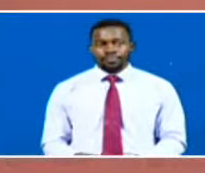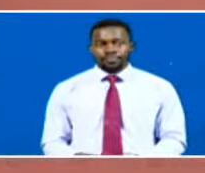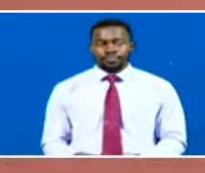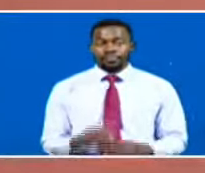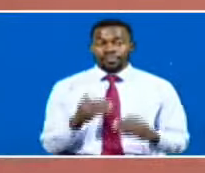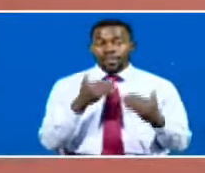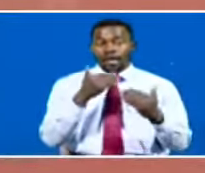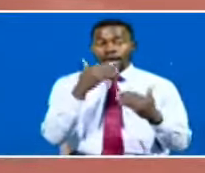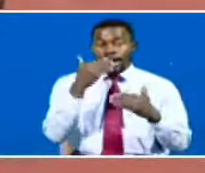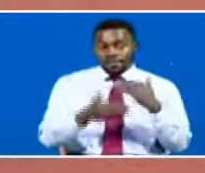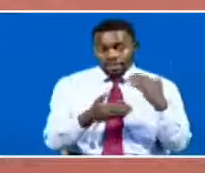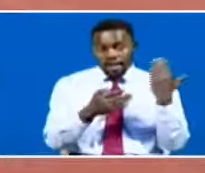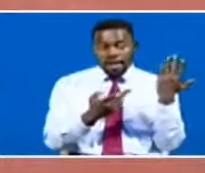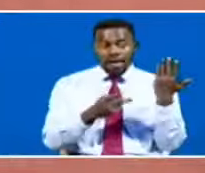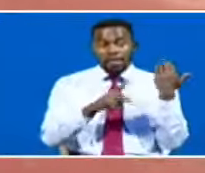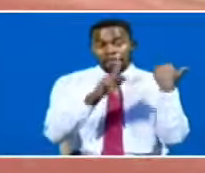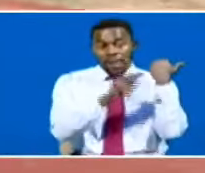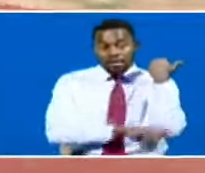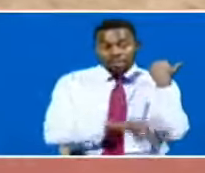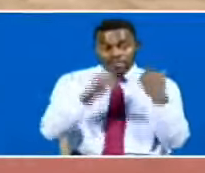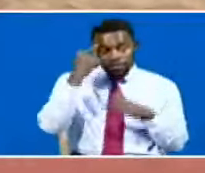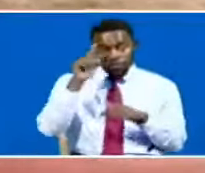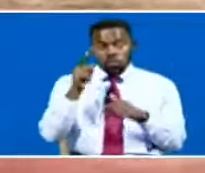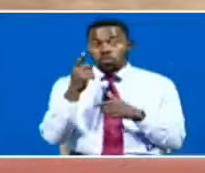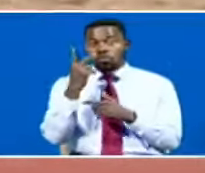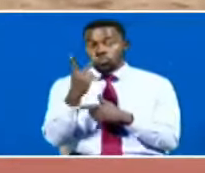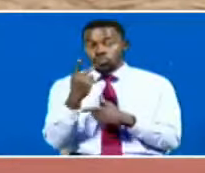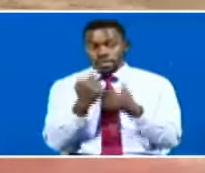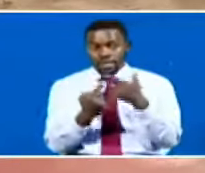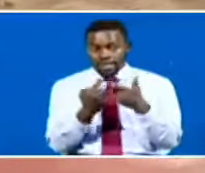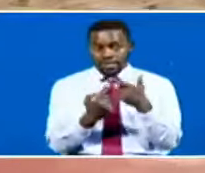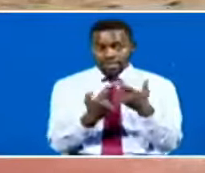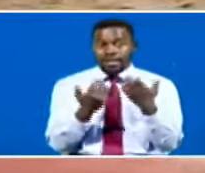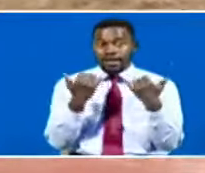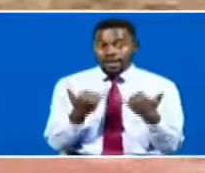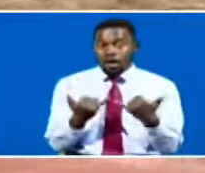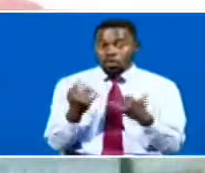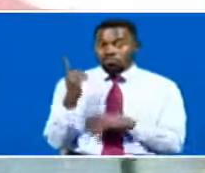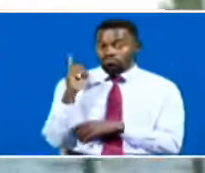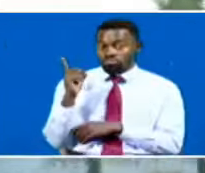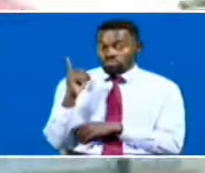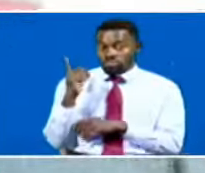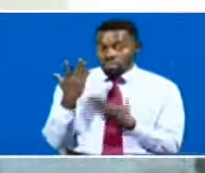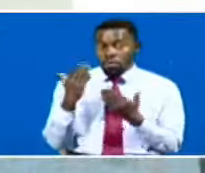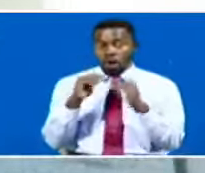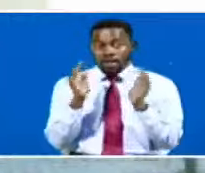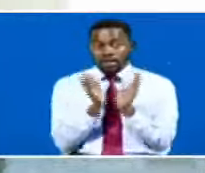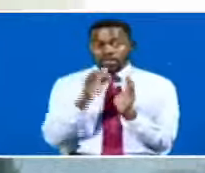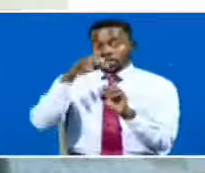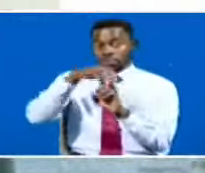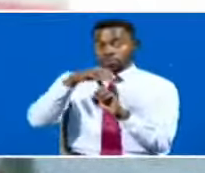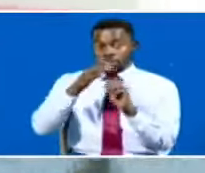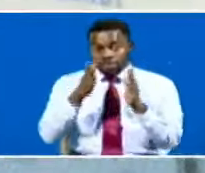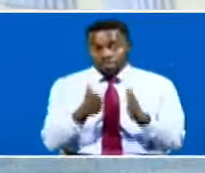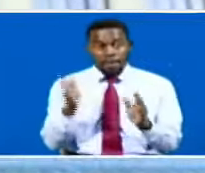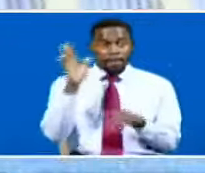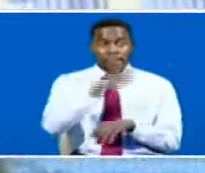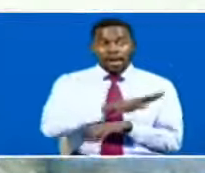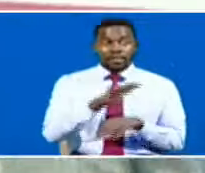Baada ya kuwa nje ya uwanja wa mashindano kwa miaka miwili, bingwa wa taifa mara tatu Mark Otieno amerudi na